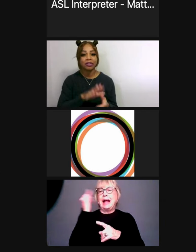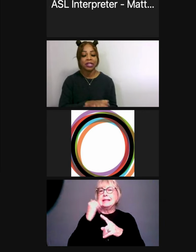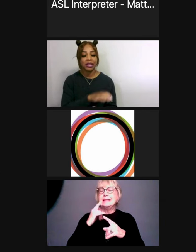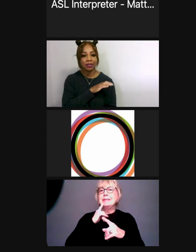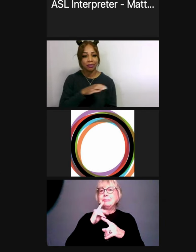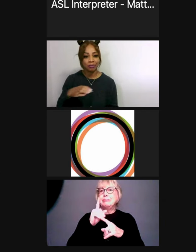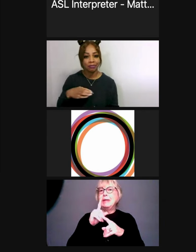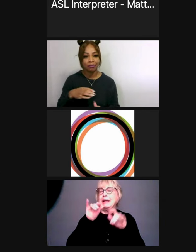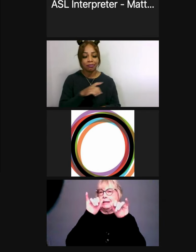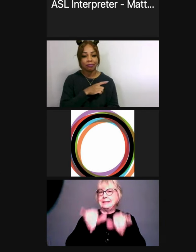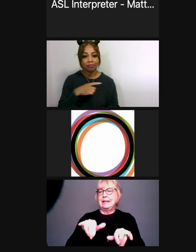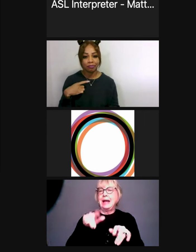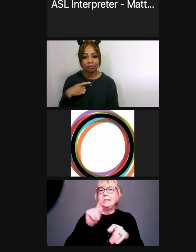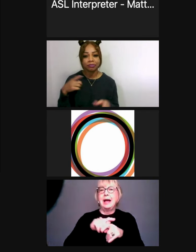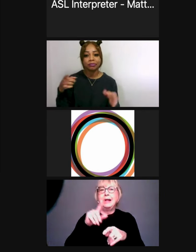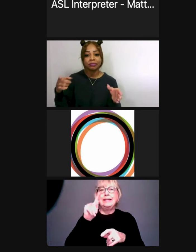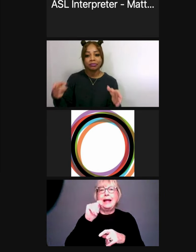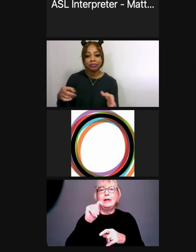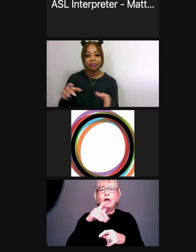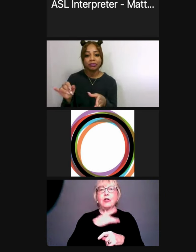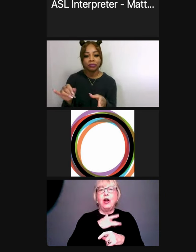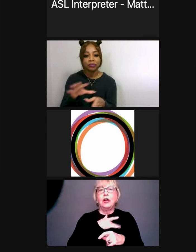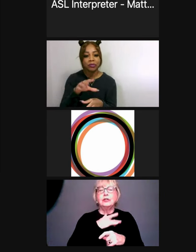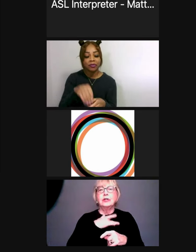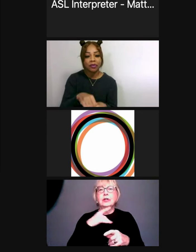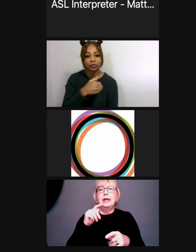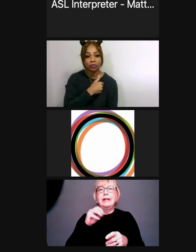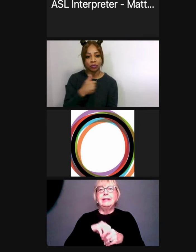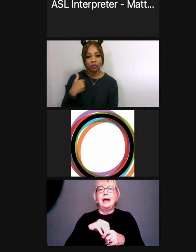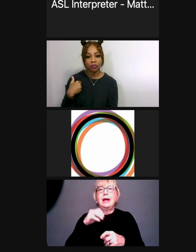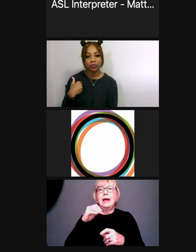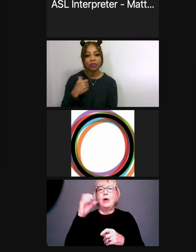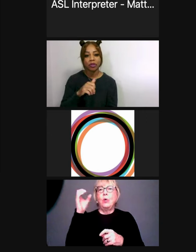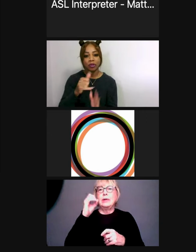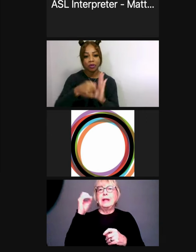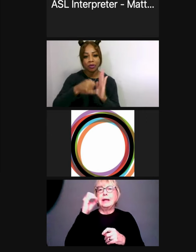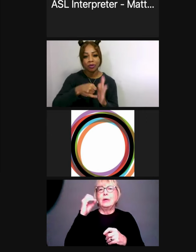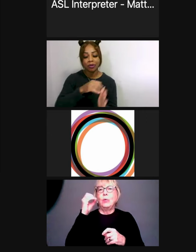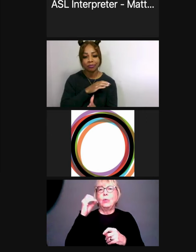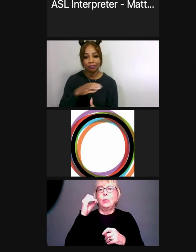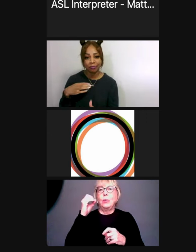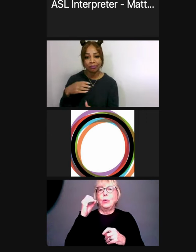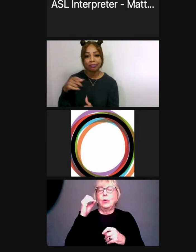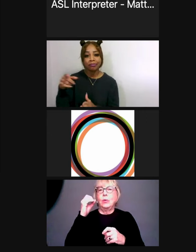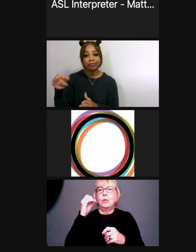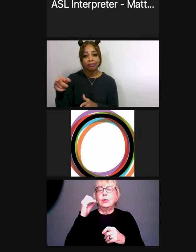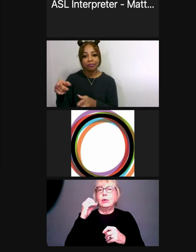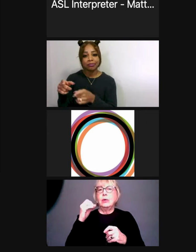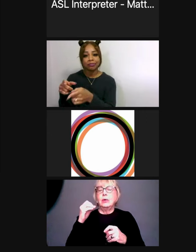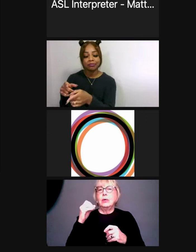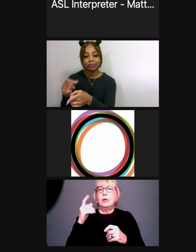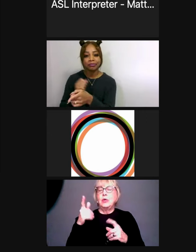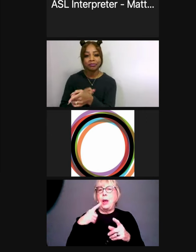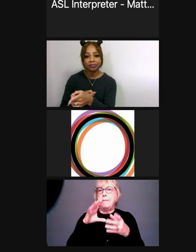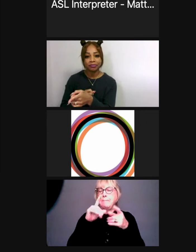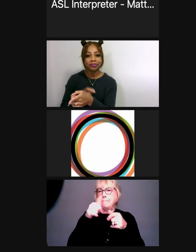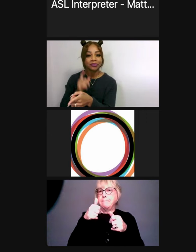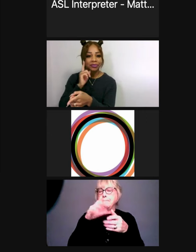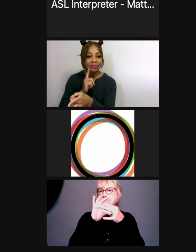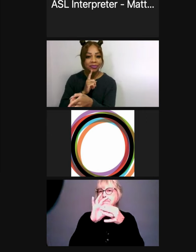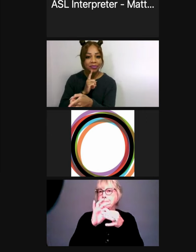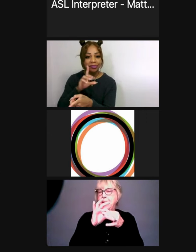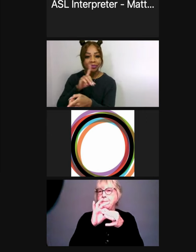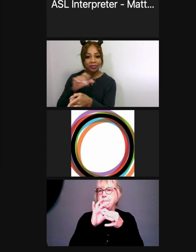donc Carfac Ontario et en tant que membre du Conseil des arts